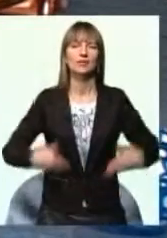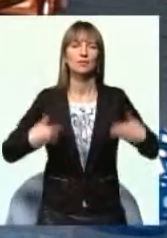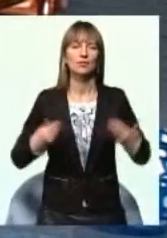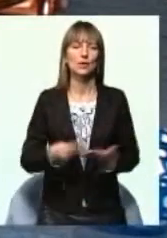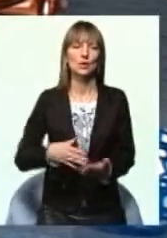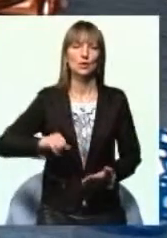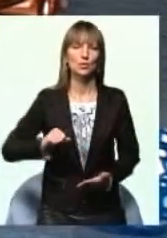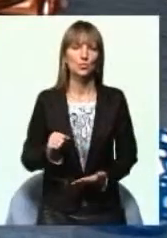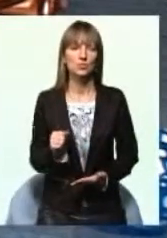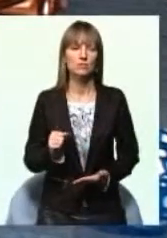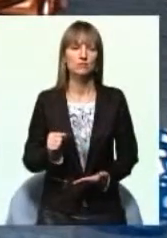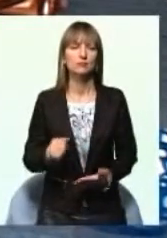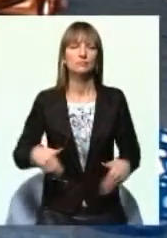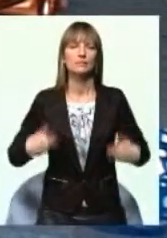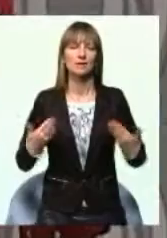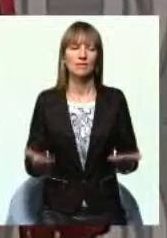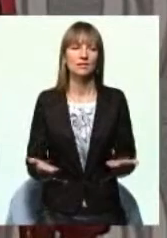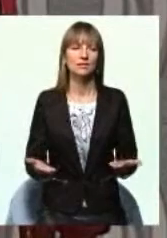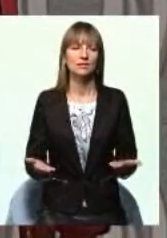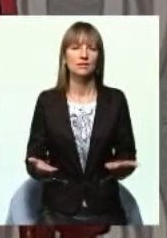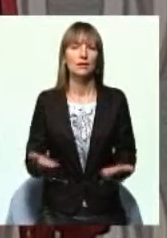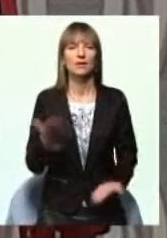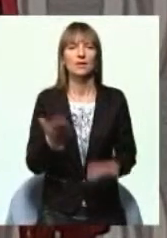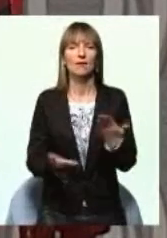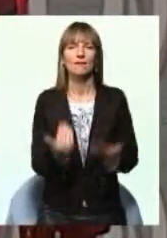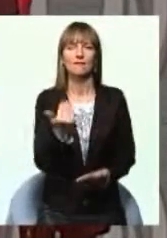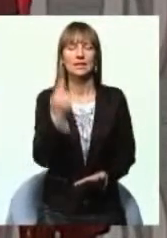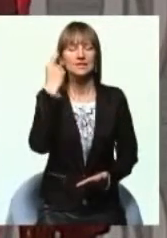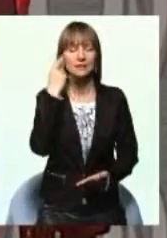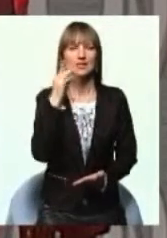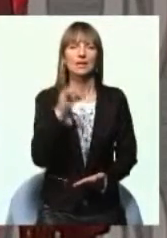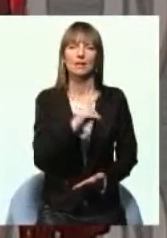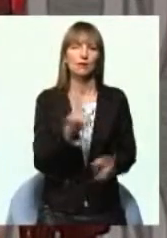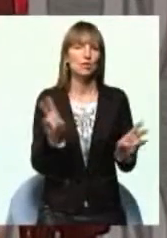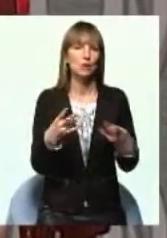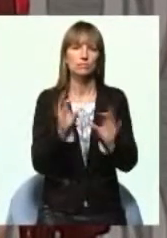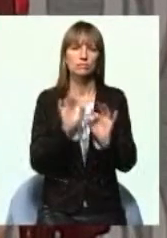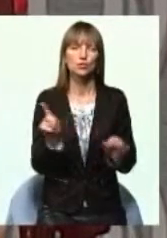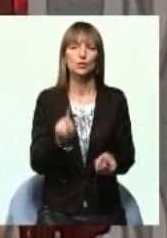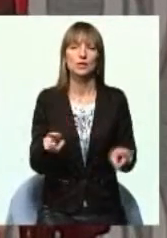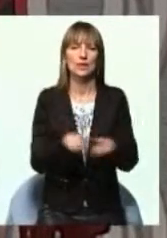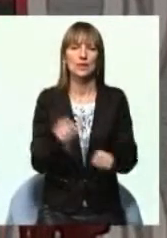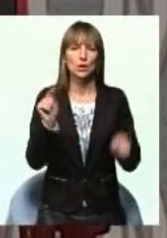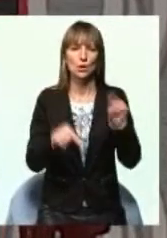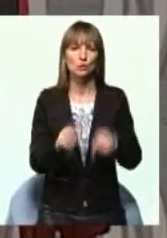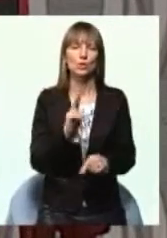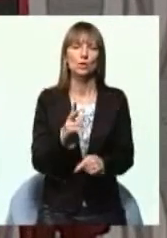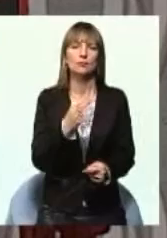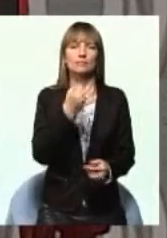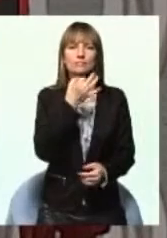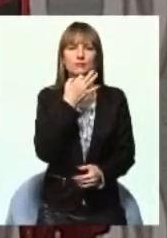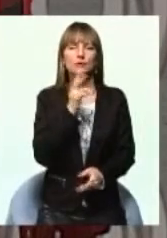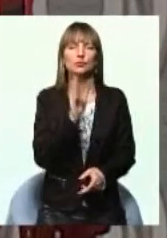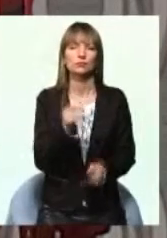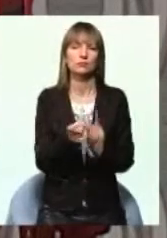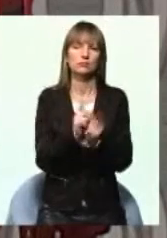Привіт-привіт, дорогі друзі! Привіт! Напевно, ви знаєте, і нікому не треба пояснювати, що ж таке дощ. Хтось його обожнює, хтось